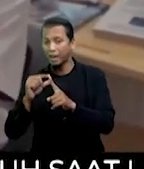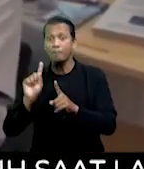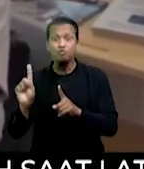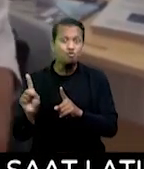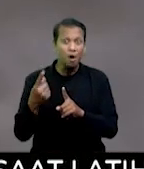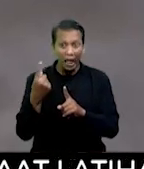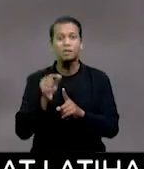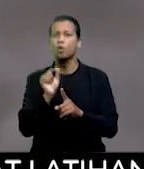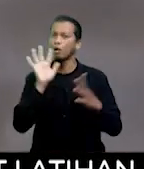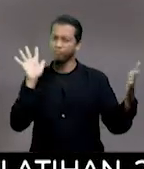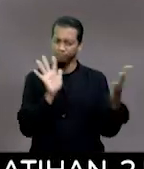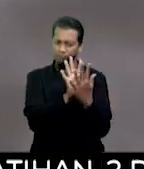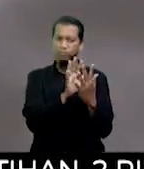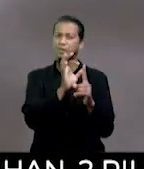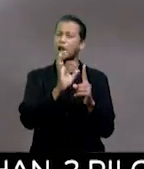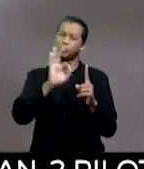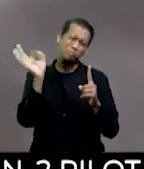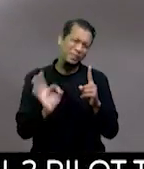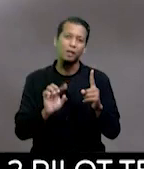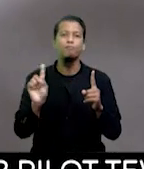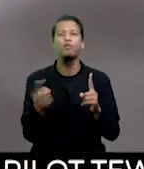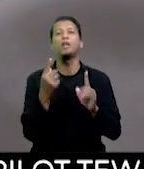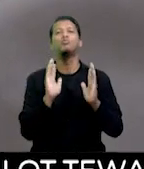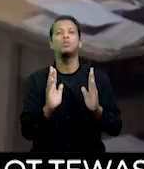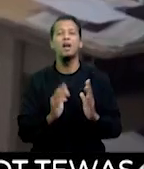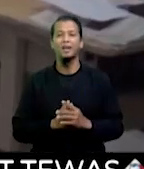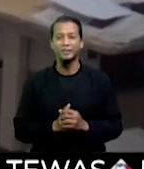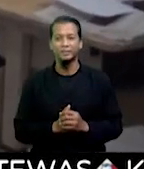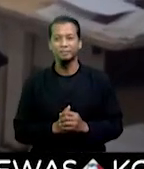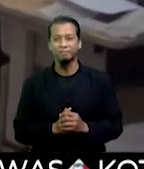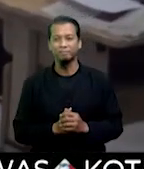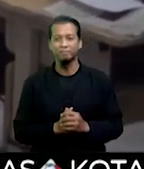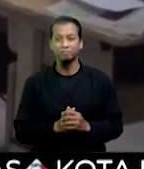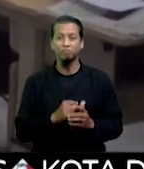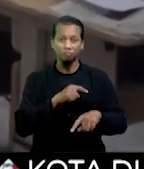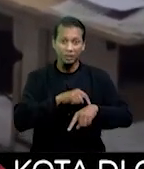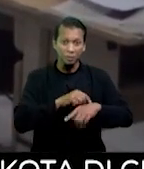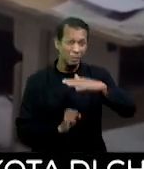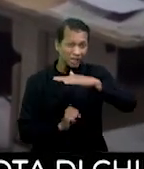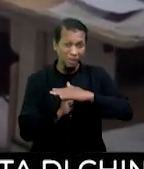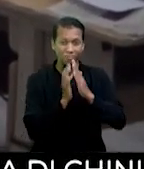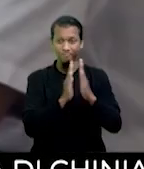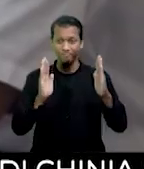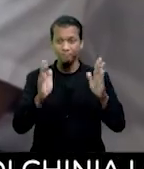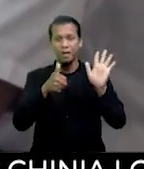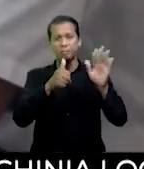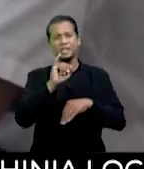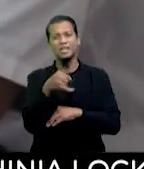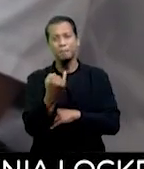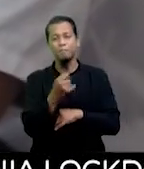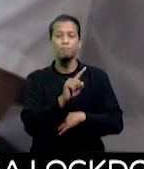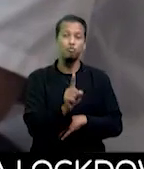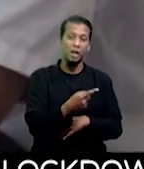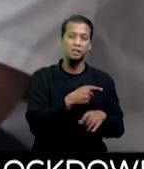muka 100% sejak kemarin. Durasi belajar 6 jam dengan siswa masuk pukul 6.45 menit dan pulang